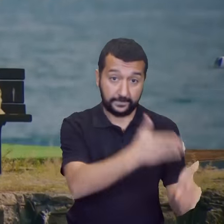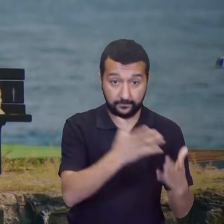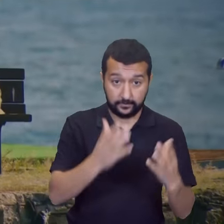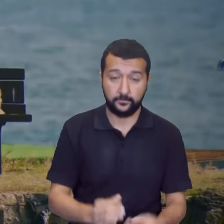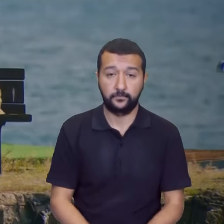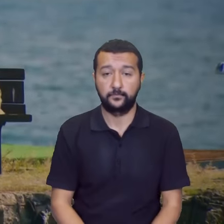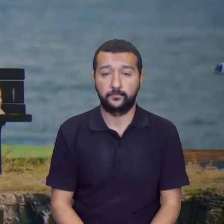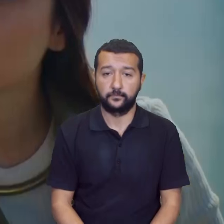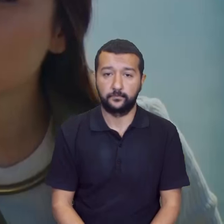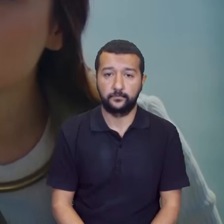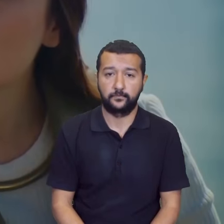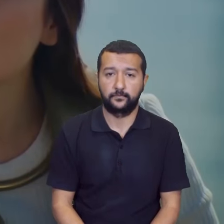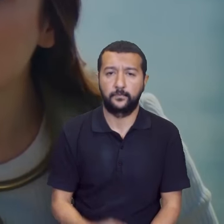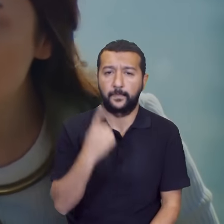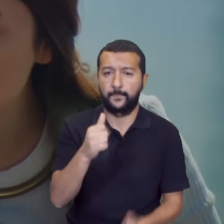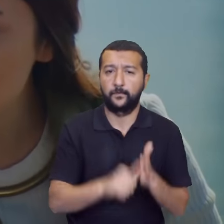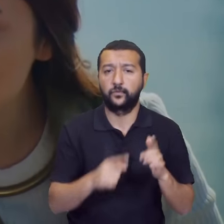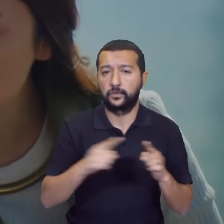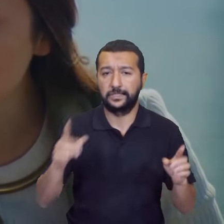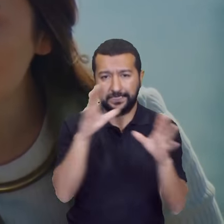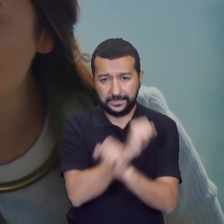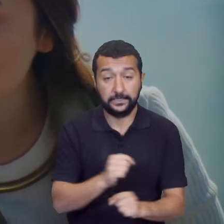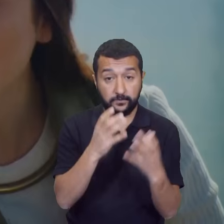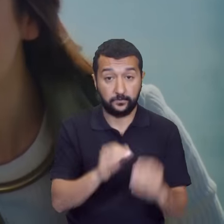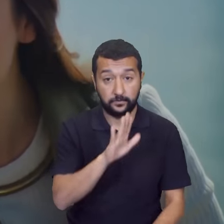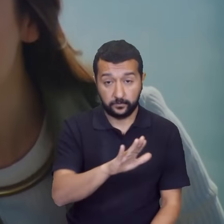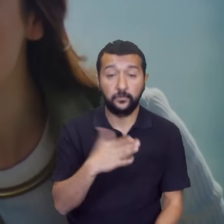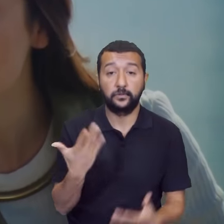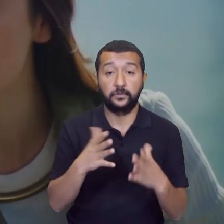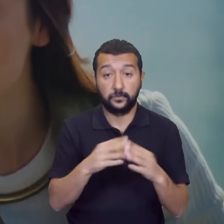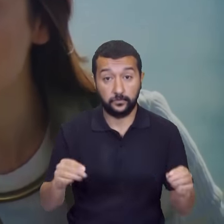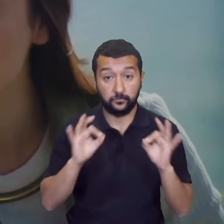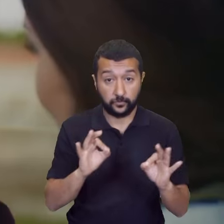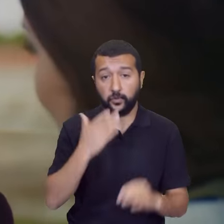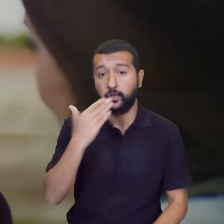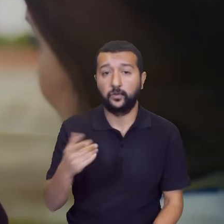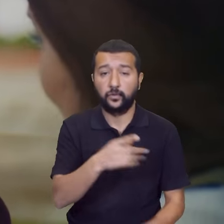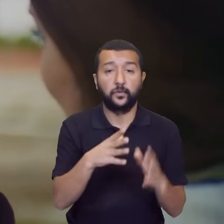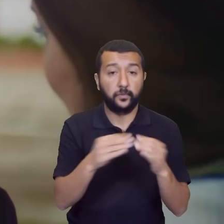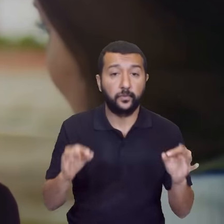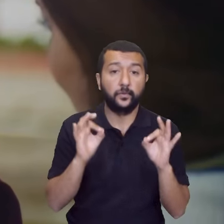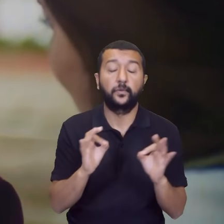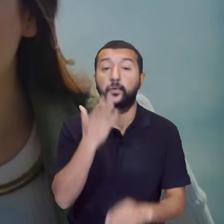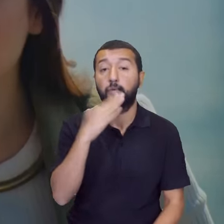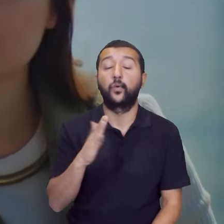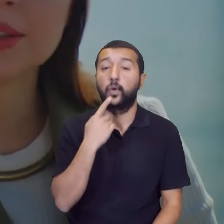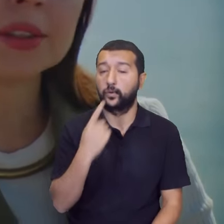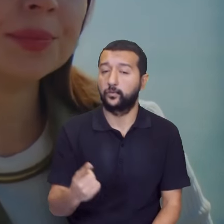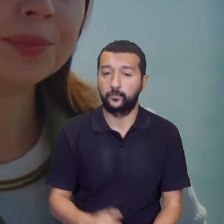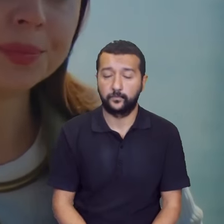Ha? Bir süre daha gizlersiniz, tamam mı? Ortam ısınınca söylersiniz. Ortamın ısınacağı falan yok